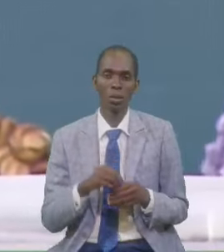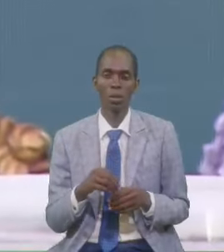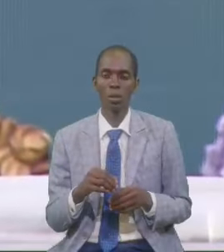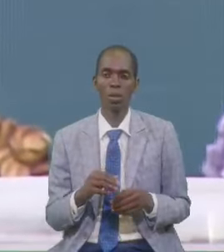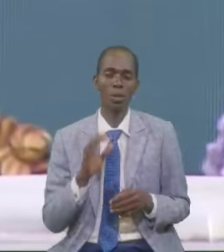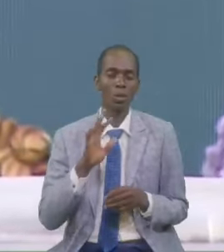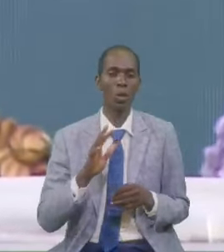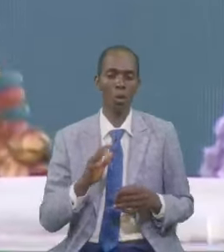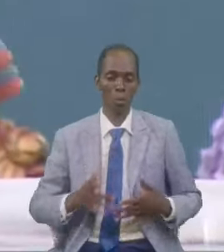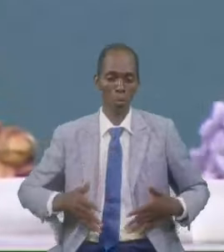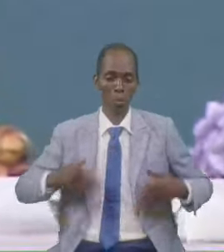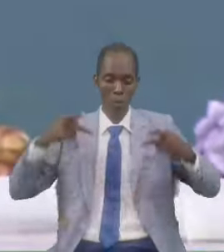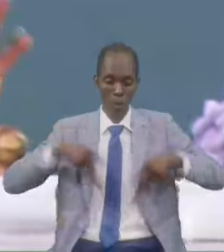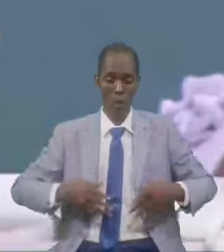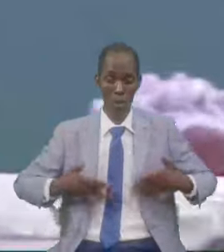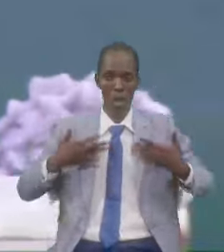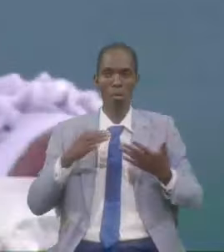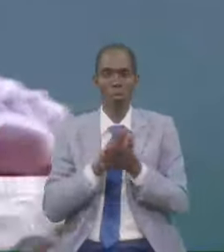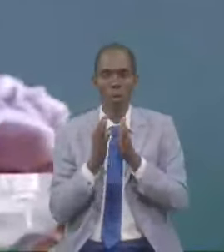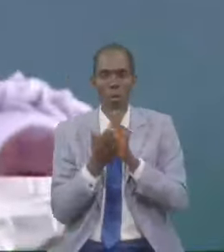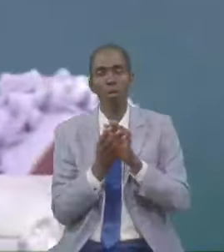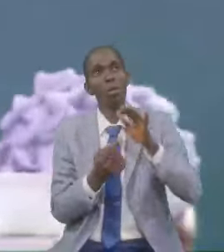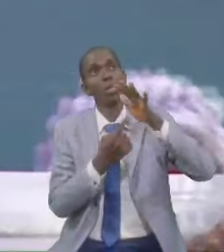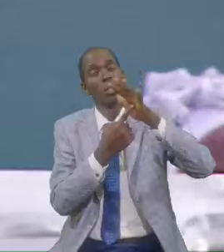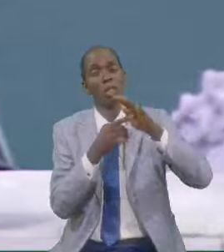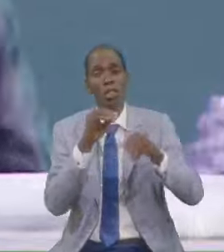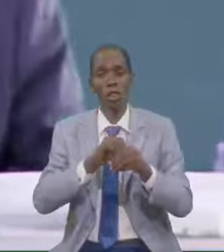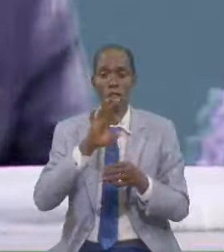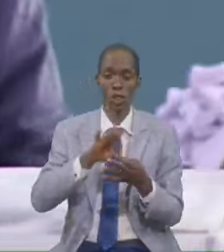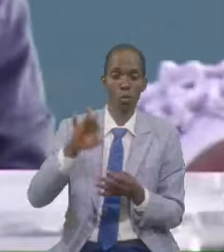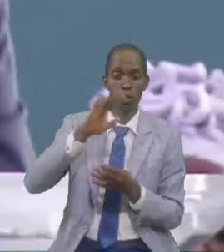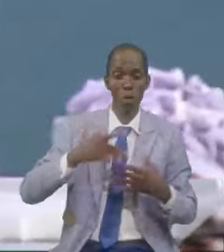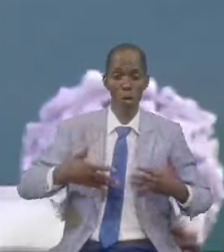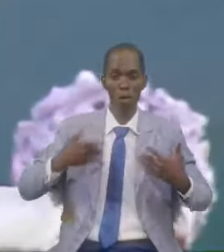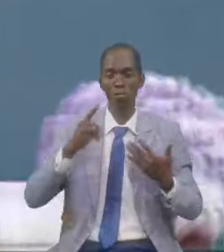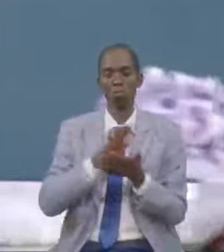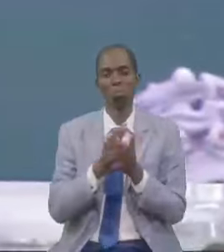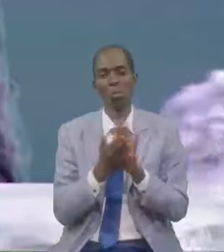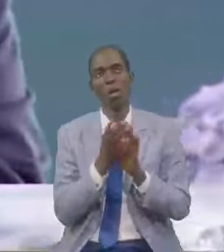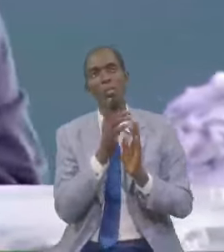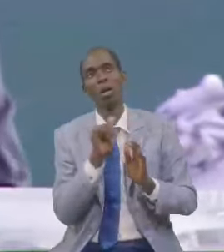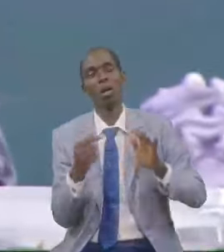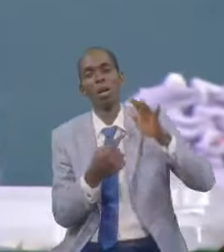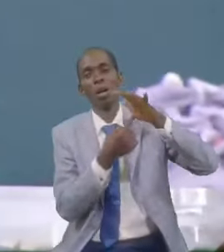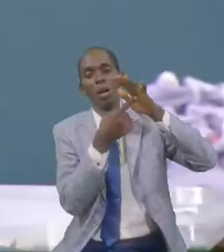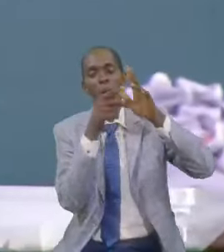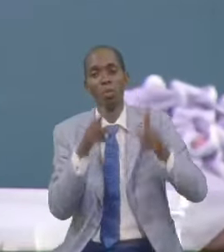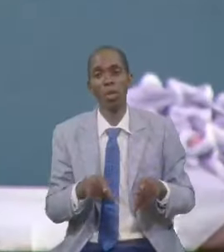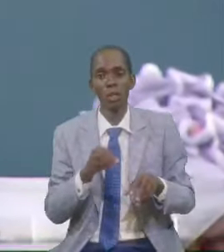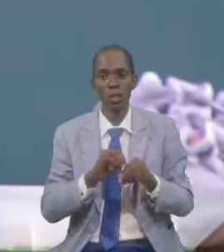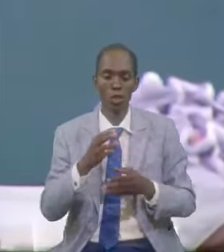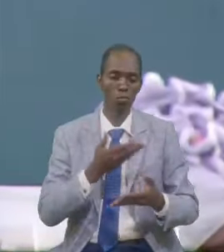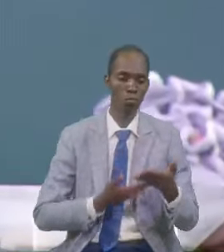వ్యక్తిగత జీవితంలో హీరో అవుతారు. In your spiritual life, a hero. ఆత్మీయ జీవితంలో హీరో అవుతారు. In your relationships, a hero.